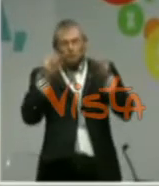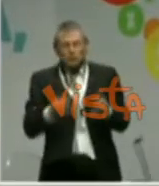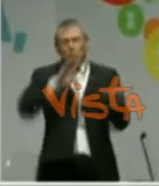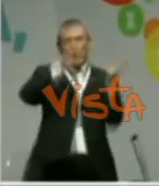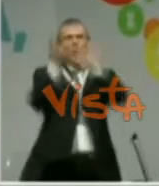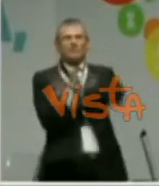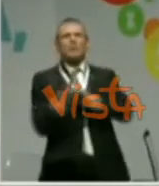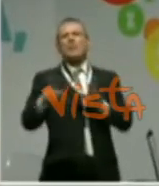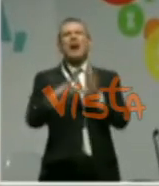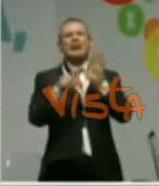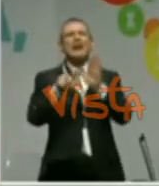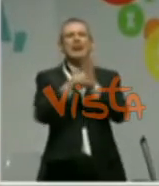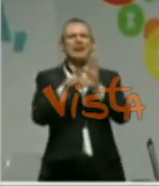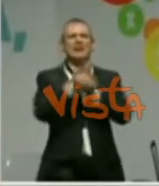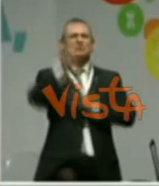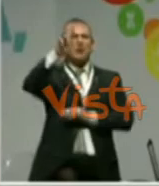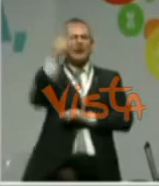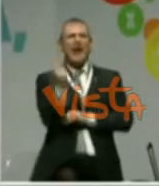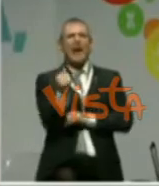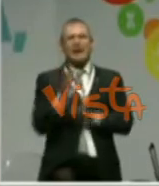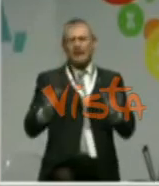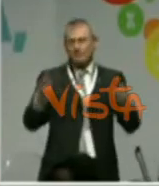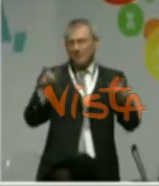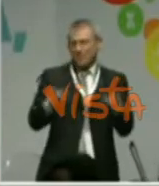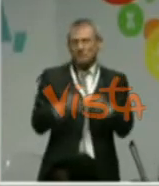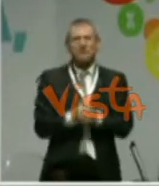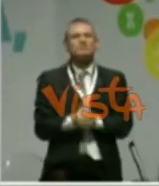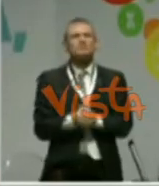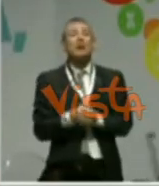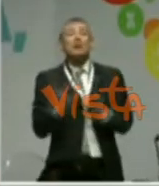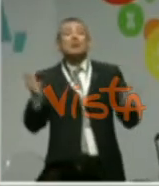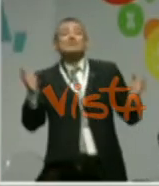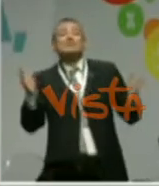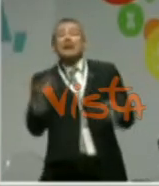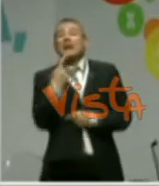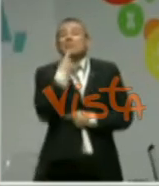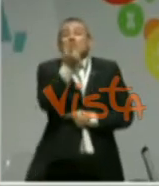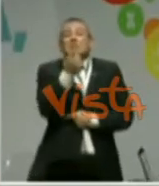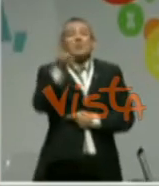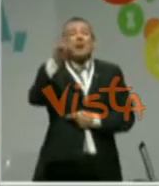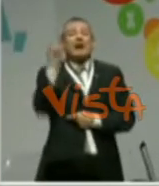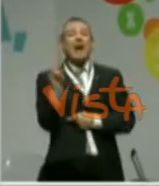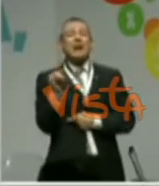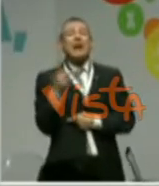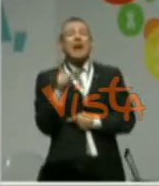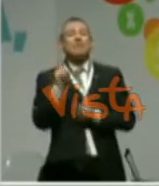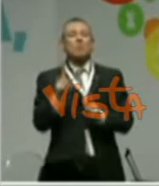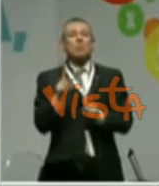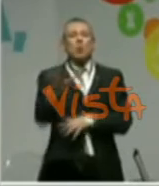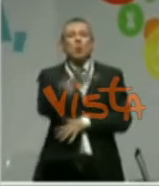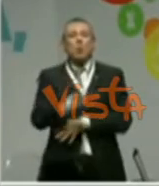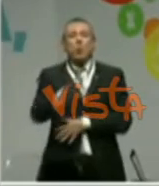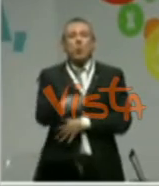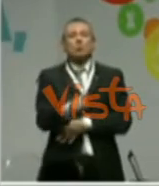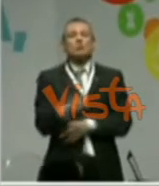sul sistema radiotelevisivo è chiaro se tu dici che la rai è il luogo nel quale i